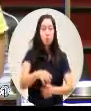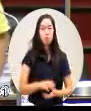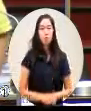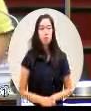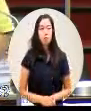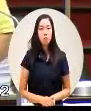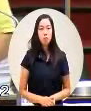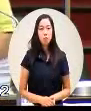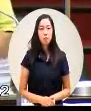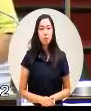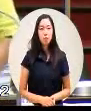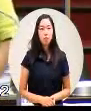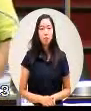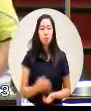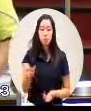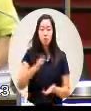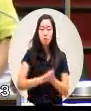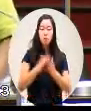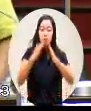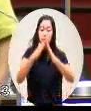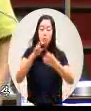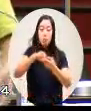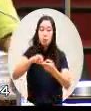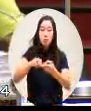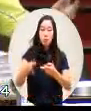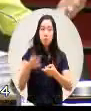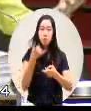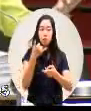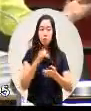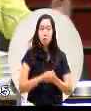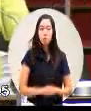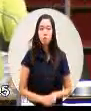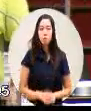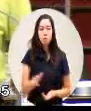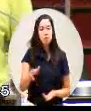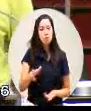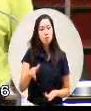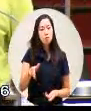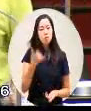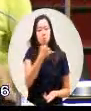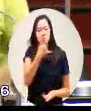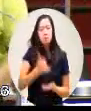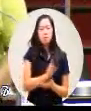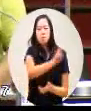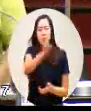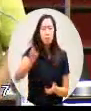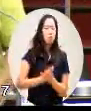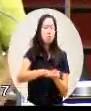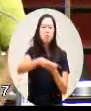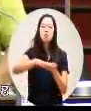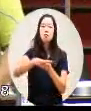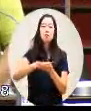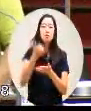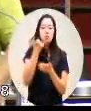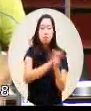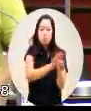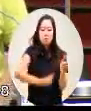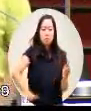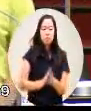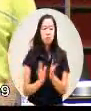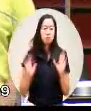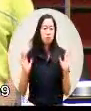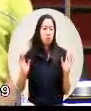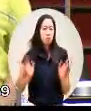所。毁迹的是毁冠，安尼天下大乱，是不是会影响小孩子的受教